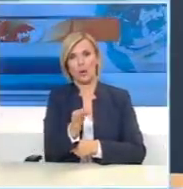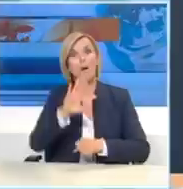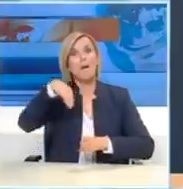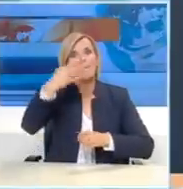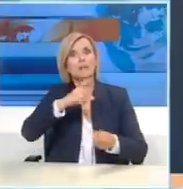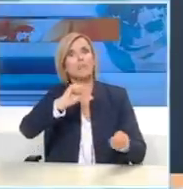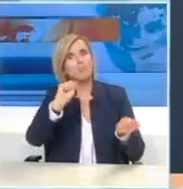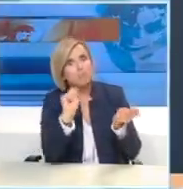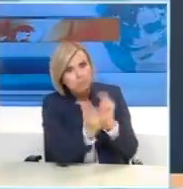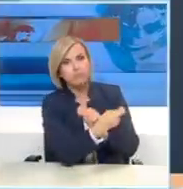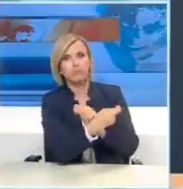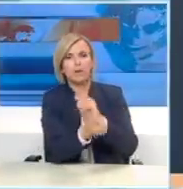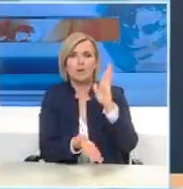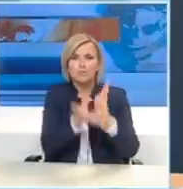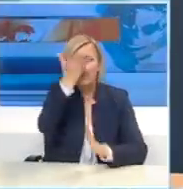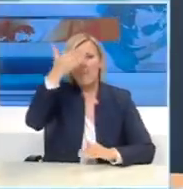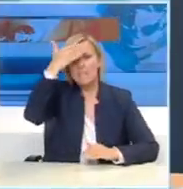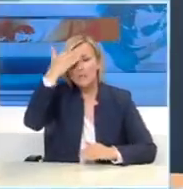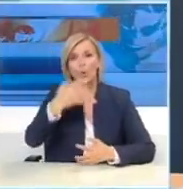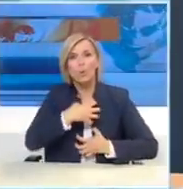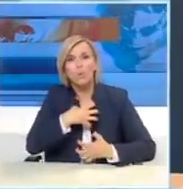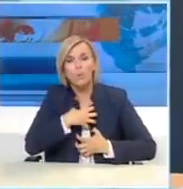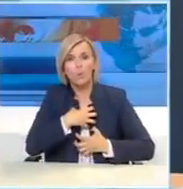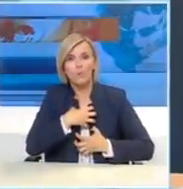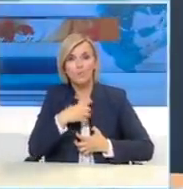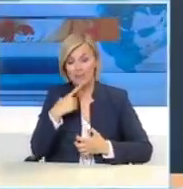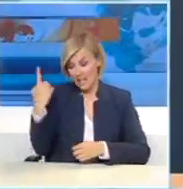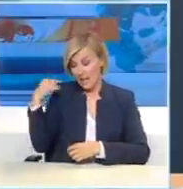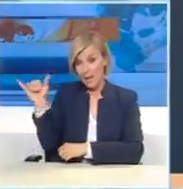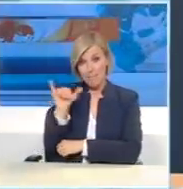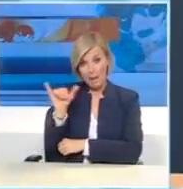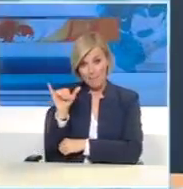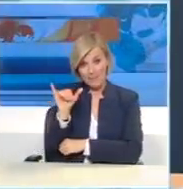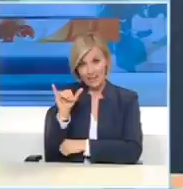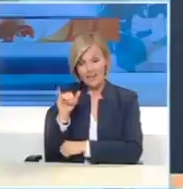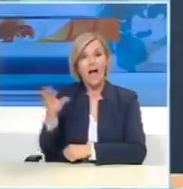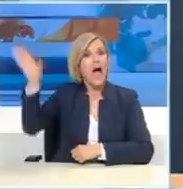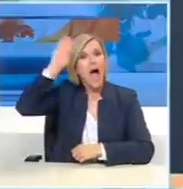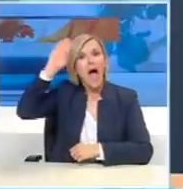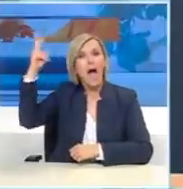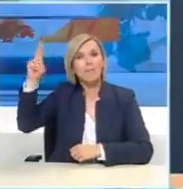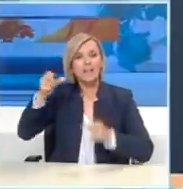τα συμπτώματα. Δημοσιεύτηκε μια μελέτη αμερικάνικη την Πέμπτη προχθές,